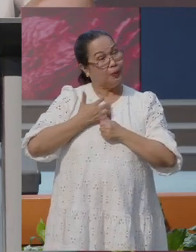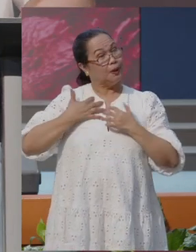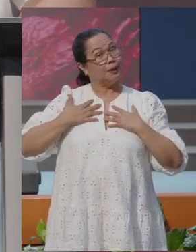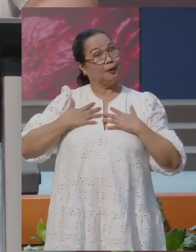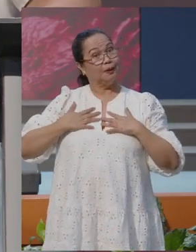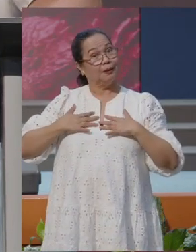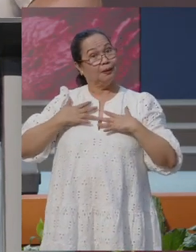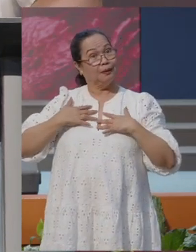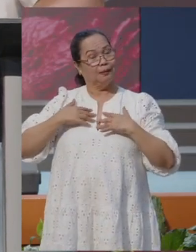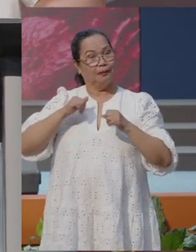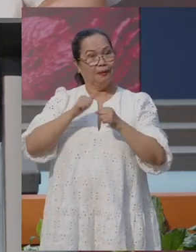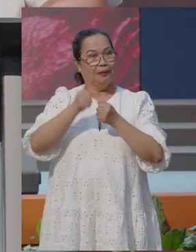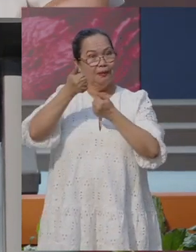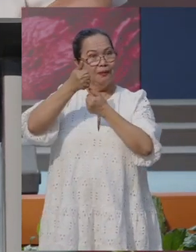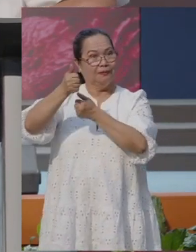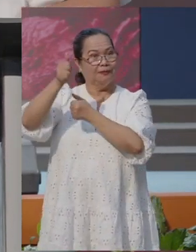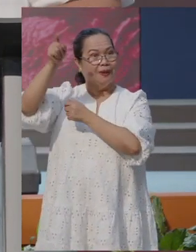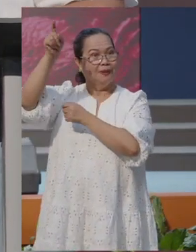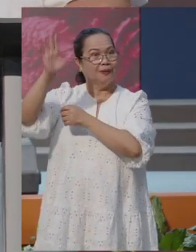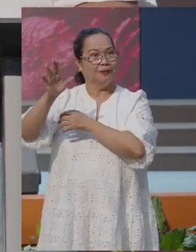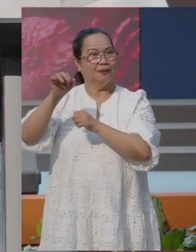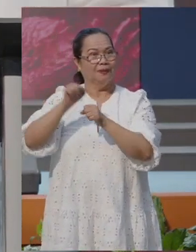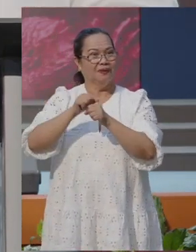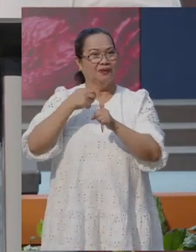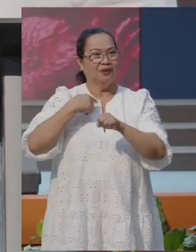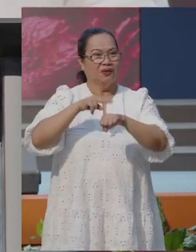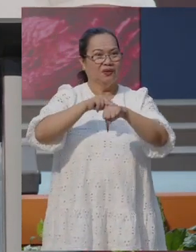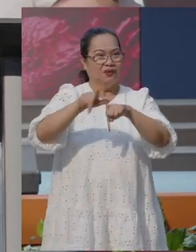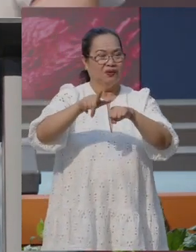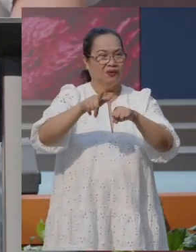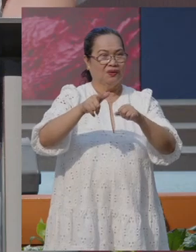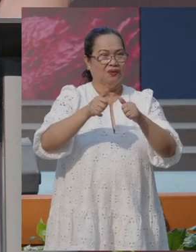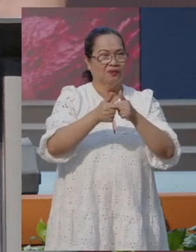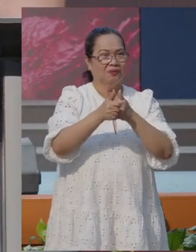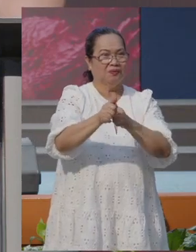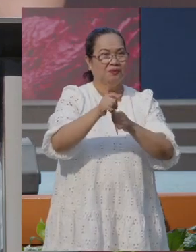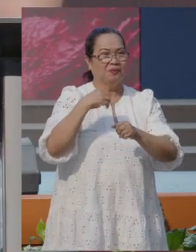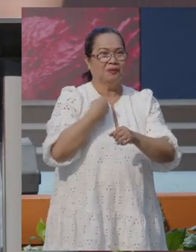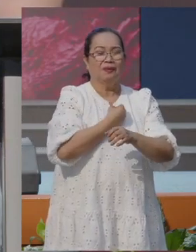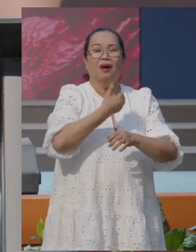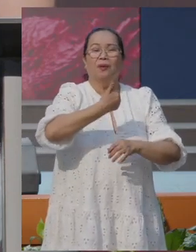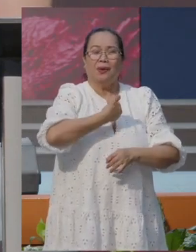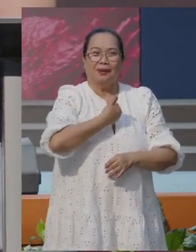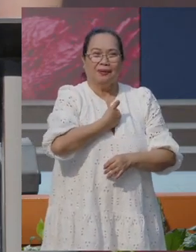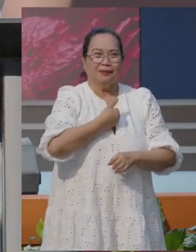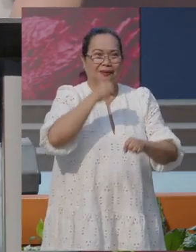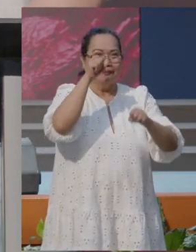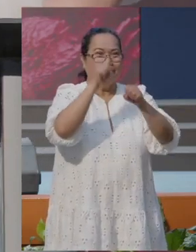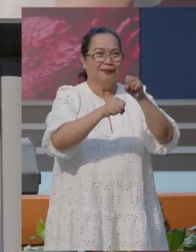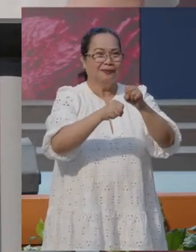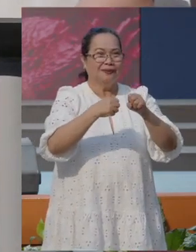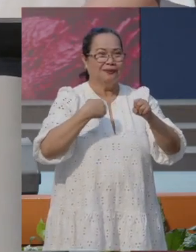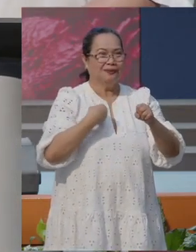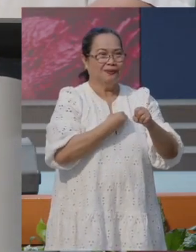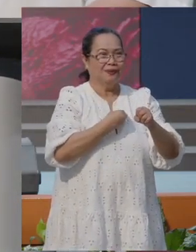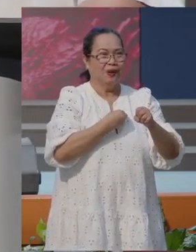para ka makasunod sa akin. Kasi naturalesa natin ang mahalin ang ating sarili. Kaya ang motibo niya,